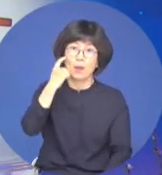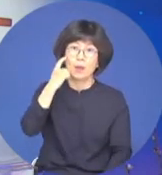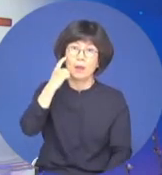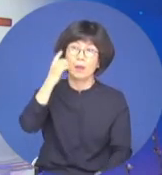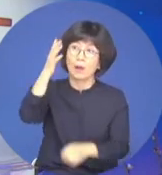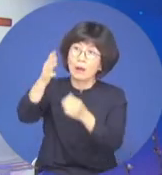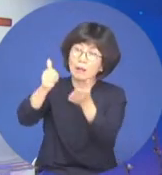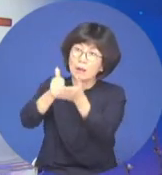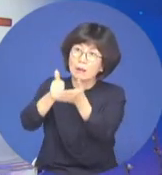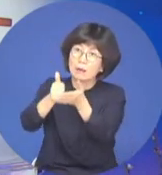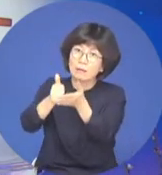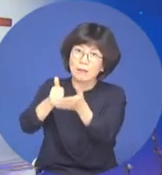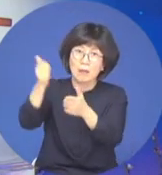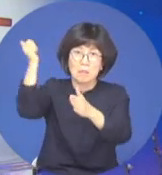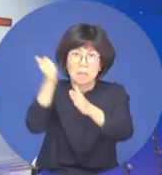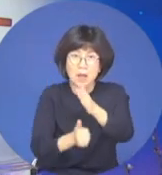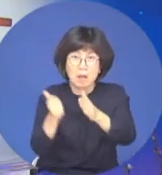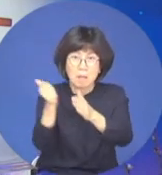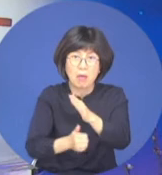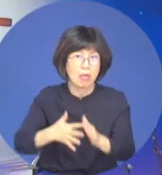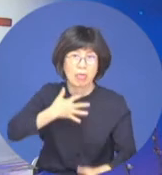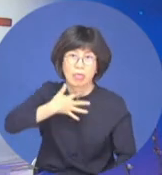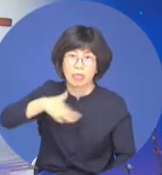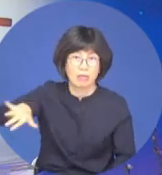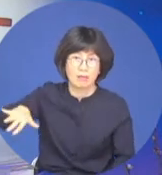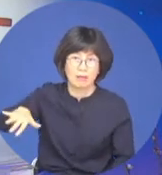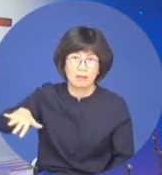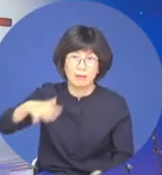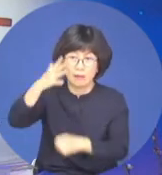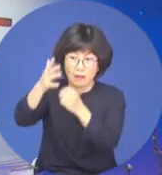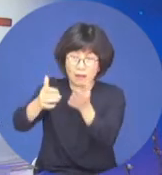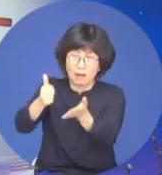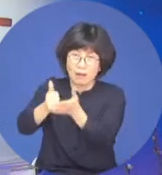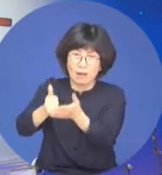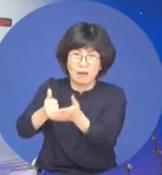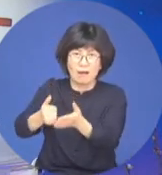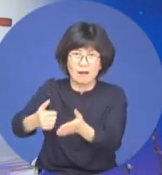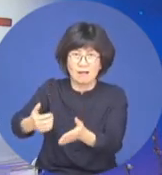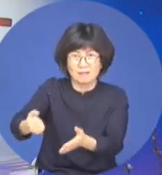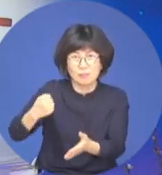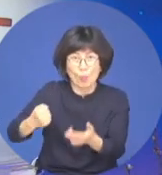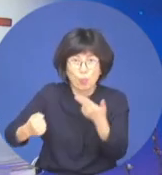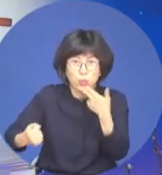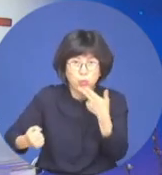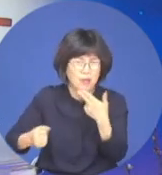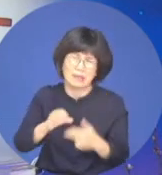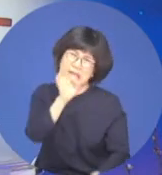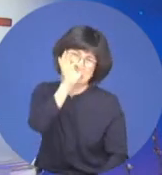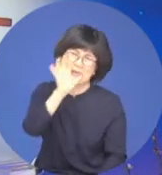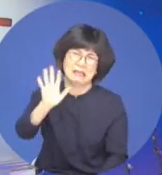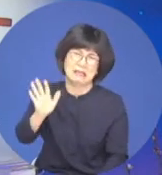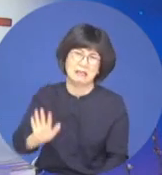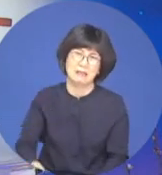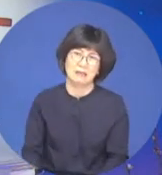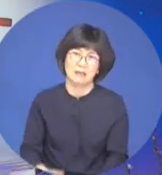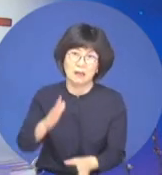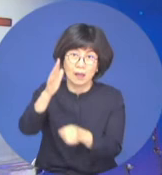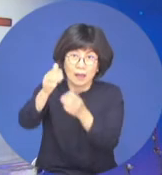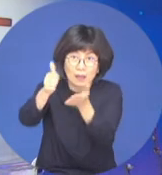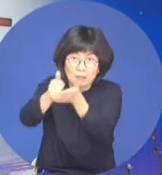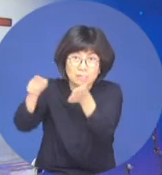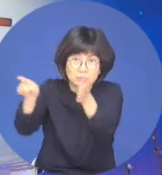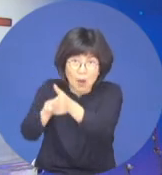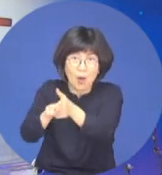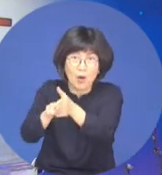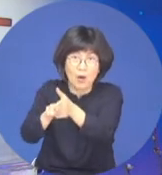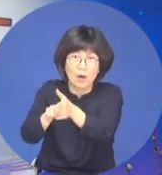적이 없어요. 우리가 믿는 하나님은 무능하지가 않아요. 그러므로 전능하신 하나님을 믿음으로 산다면